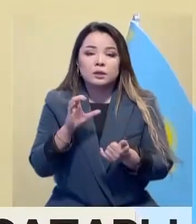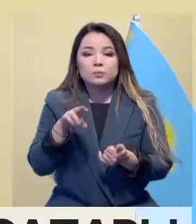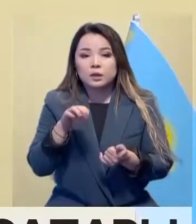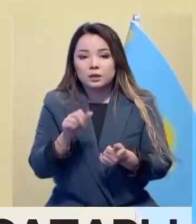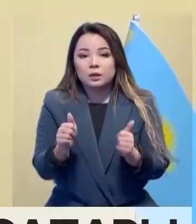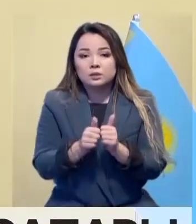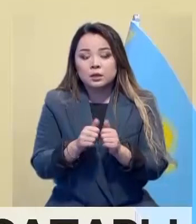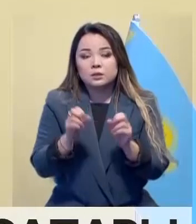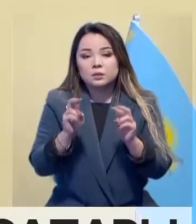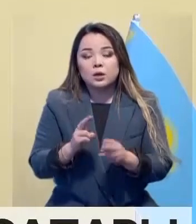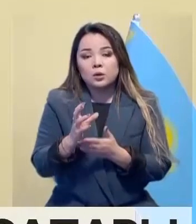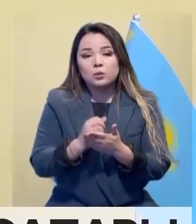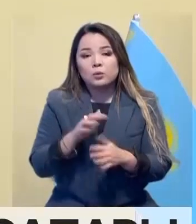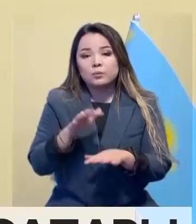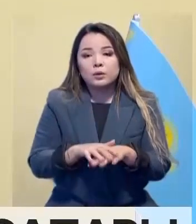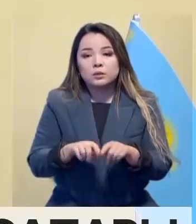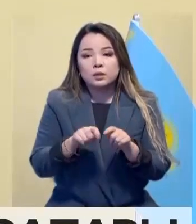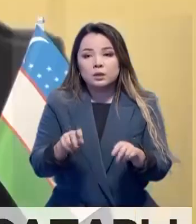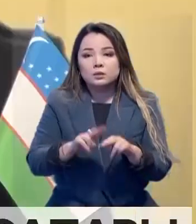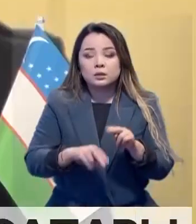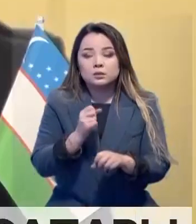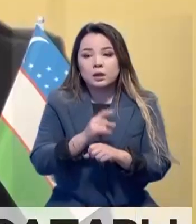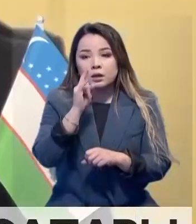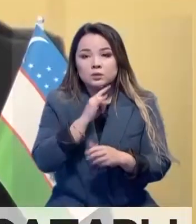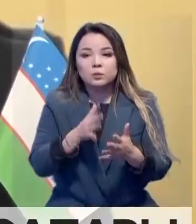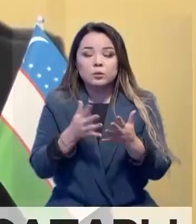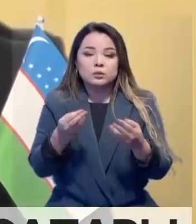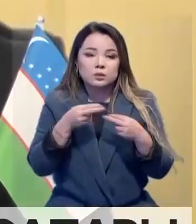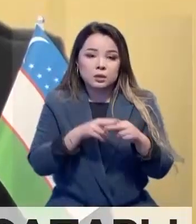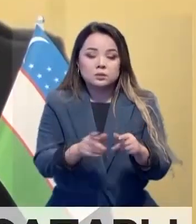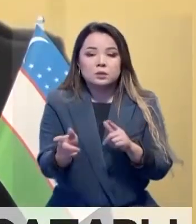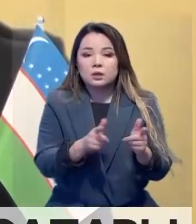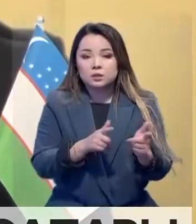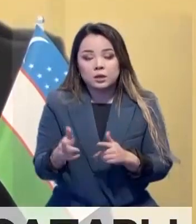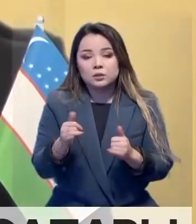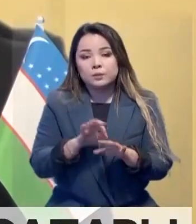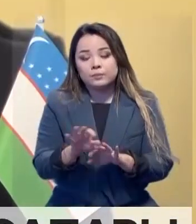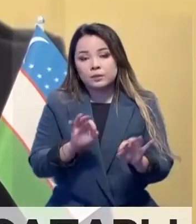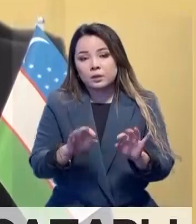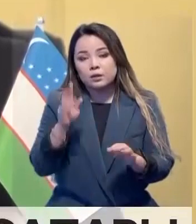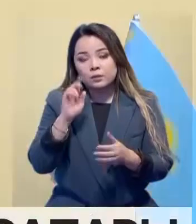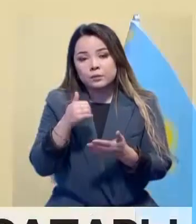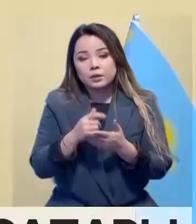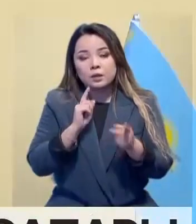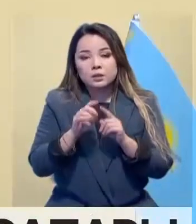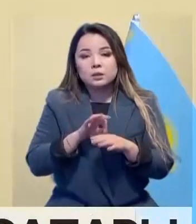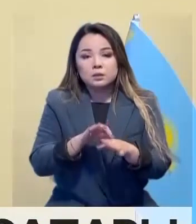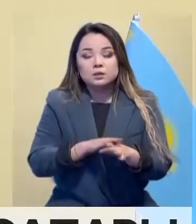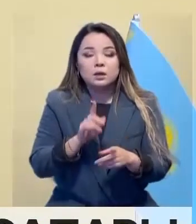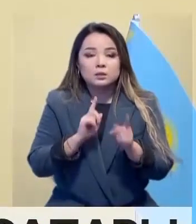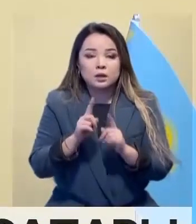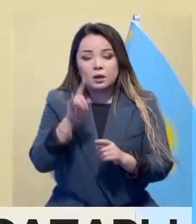жанынан арнайы қор құру мәселесі де көтеріліп жүр. Ал оған Қазақстан қомақты қаржы құюға дайын. Сөз соңында мемлекет басшысы бұл саммиттің кезекті бір